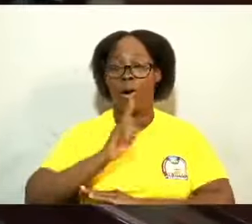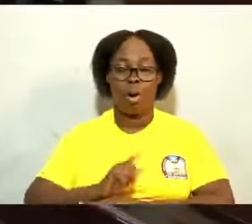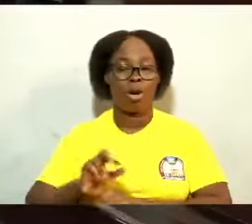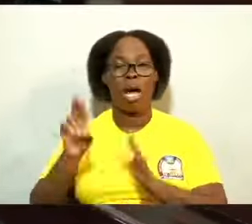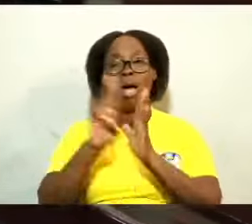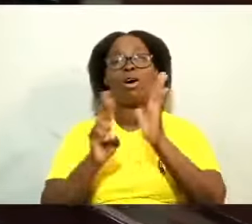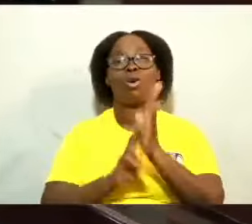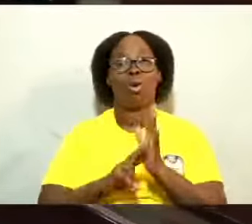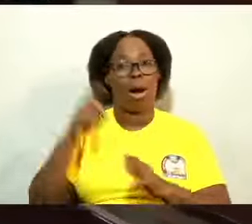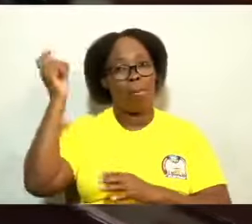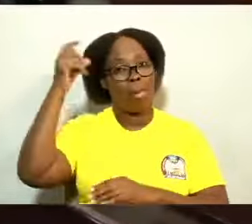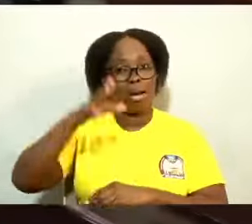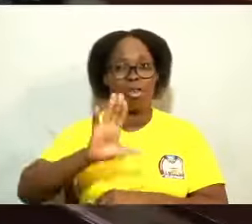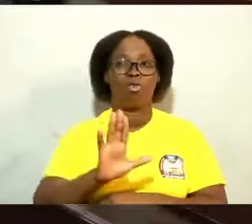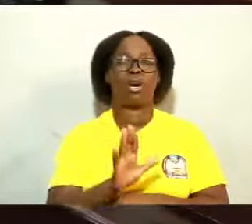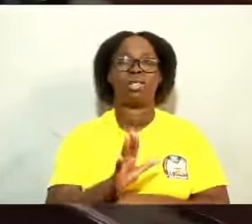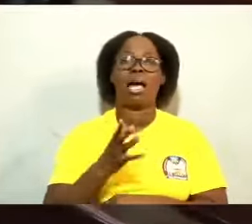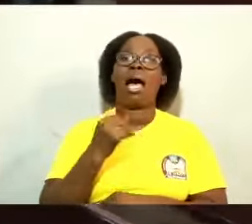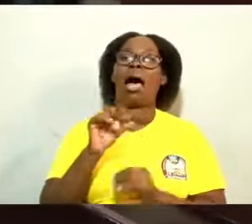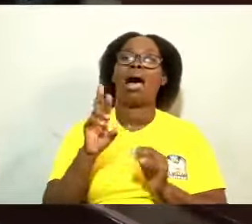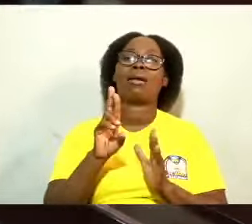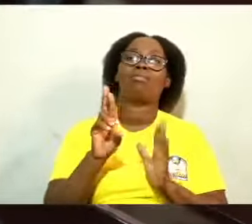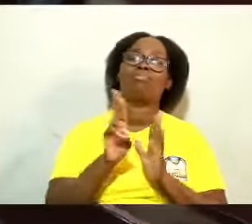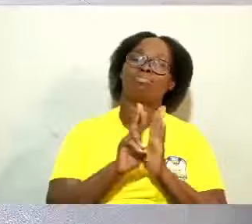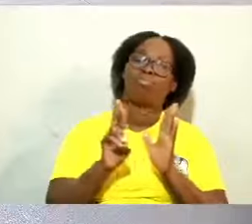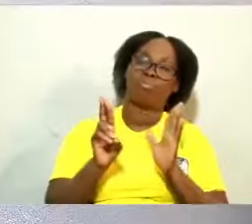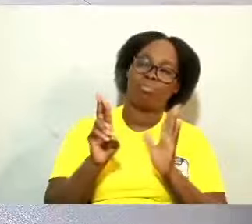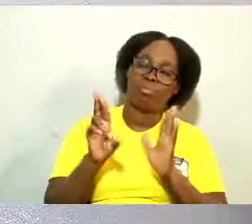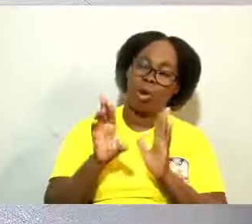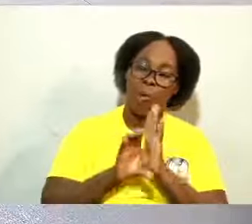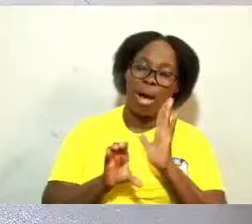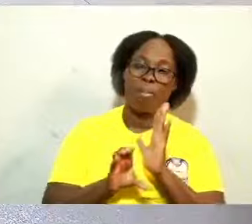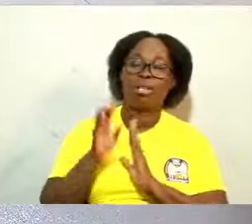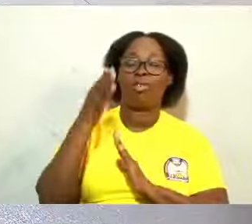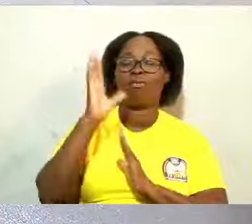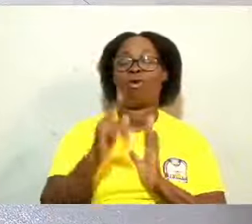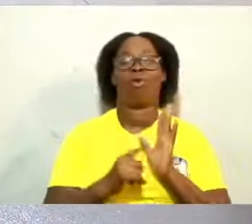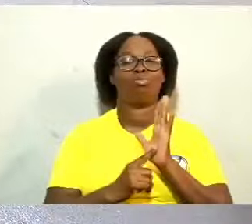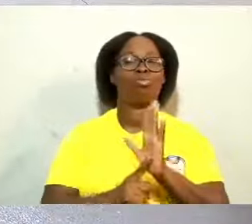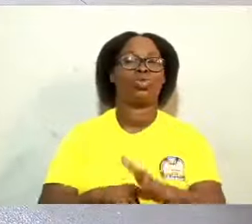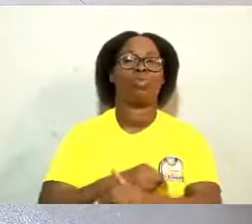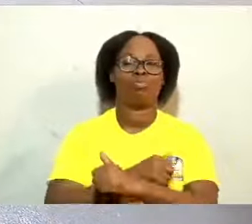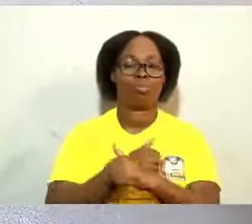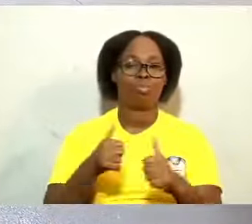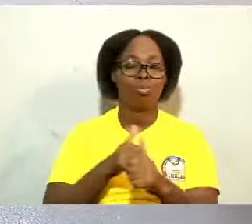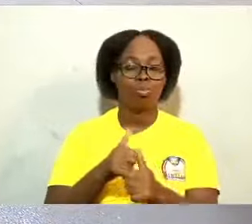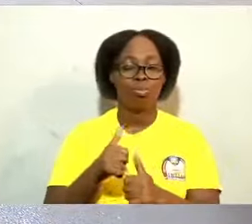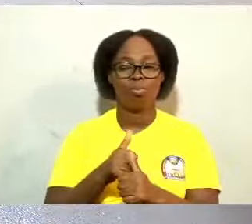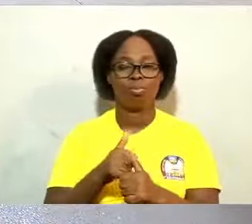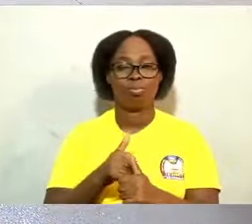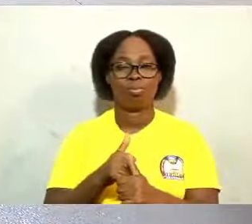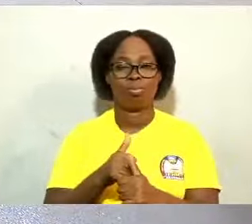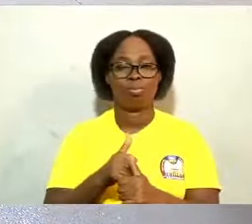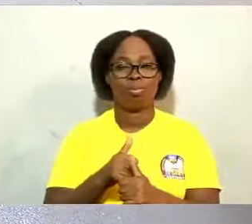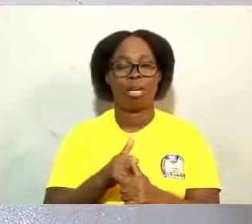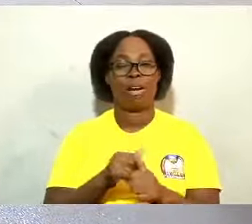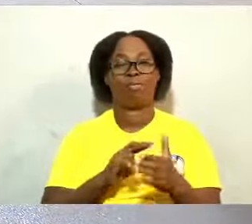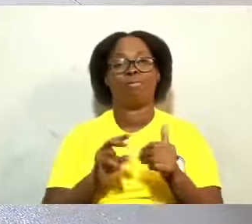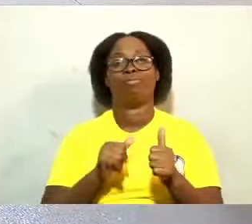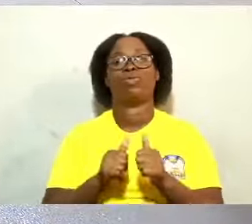akili zako, na amri za Mungu kielelezo, ishara na mfumo ambao Bwana